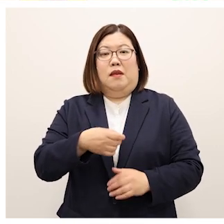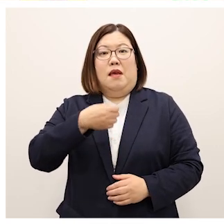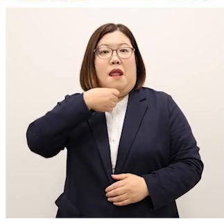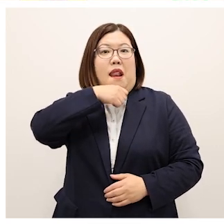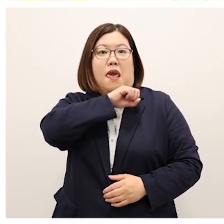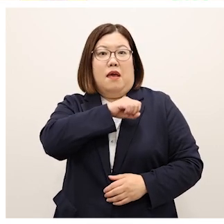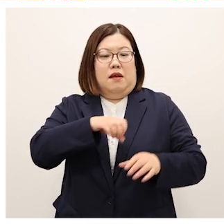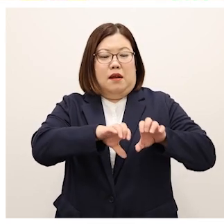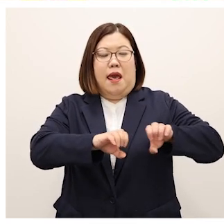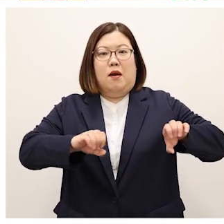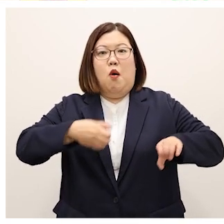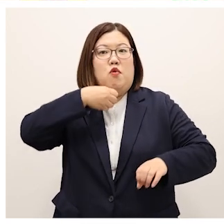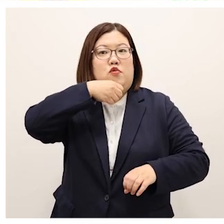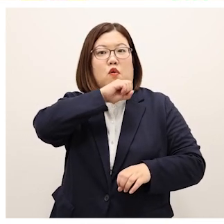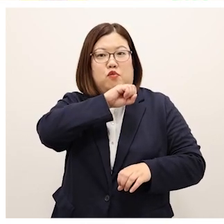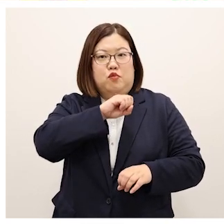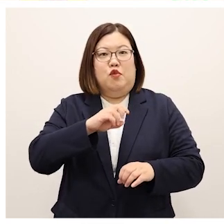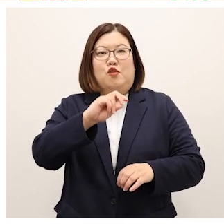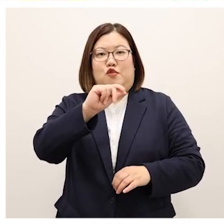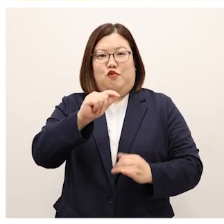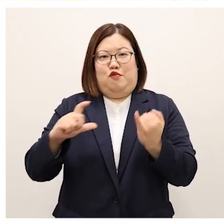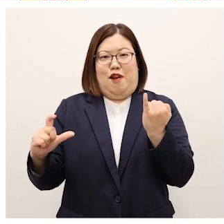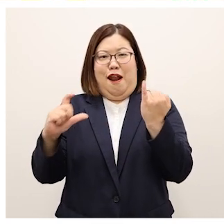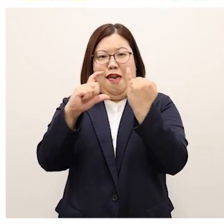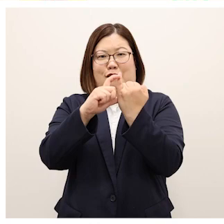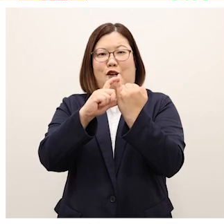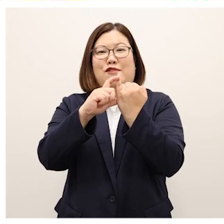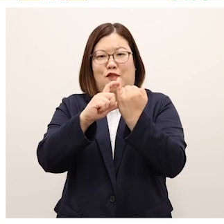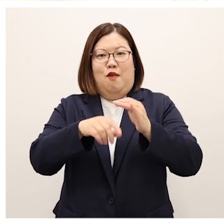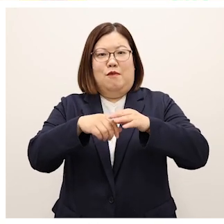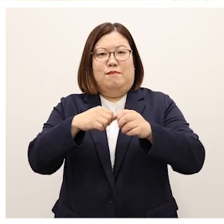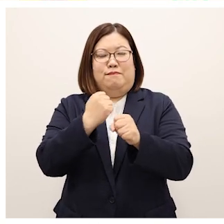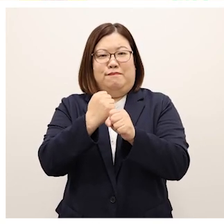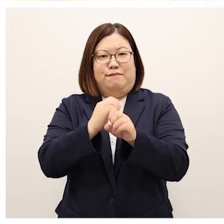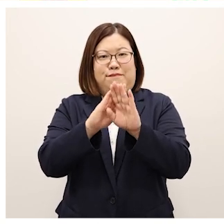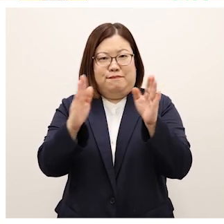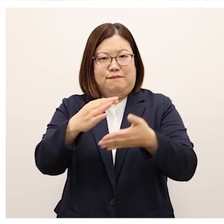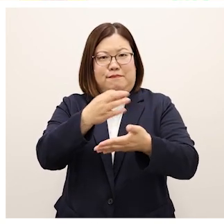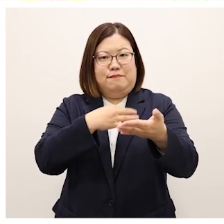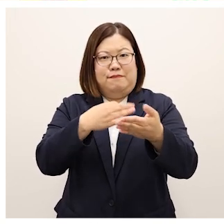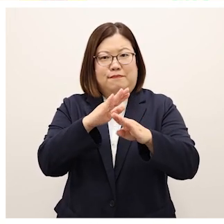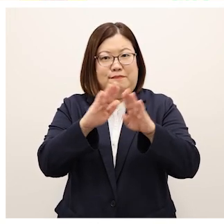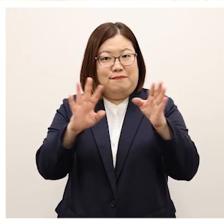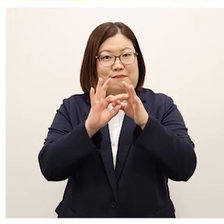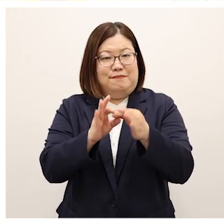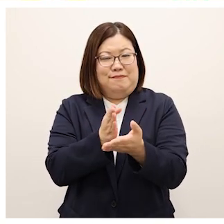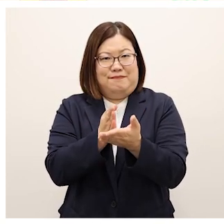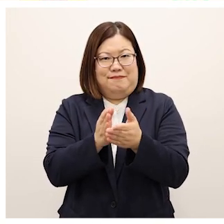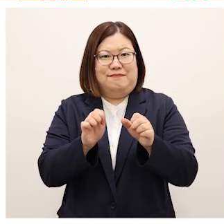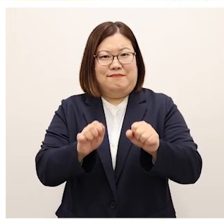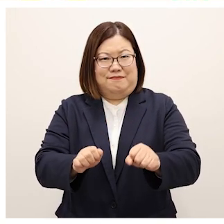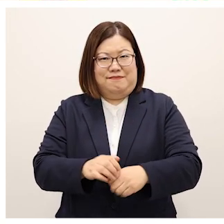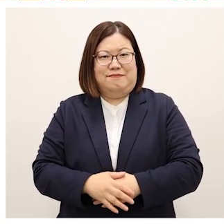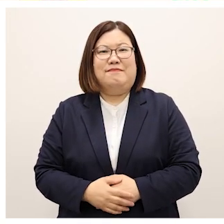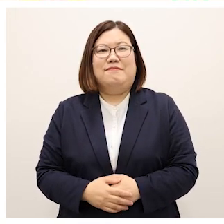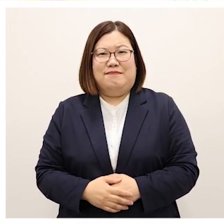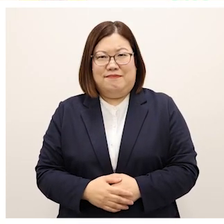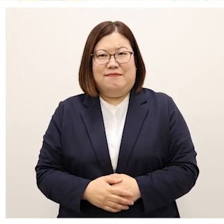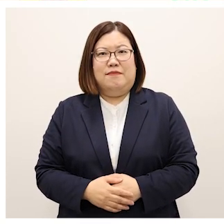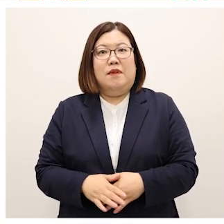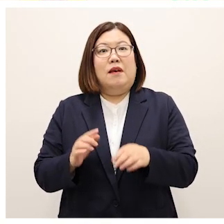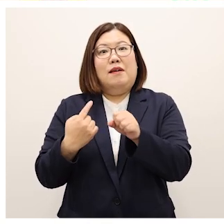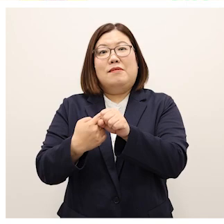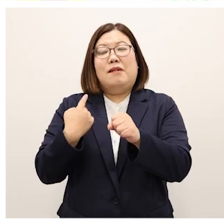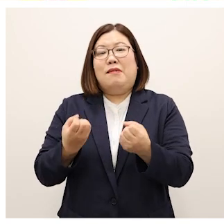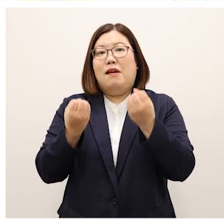続いて、レンコン商品土浦レンコンの仕込み販売についてご説明いたします。資料は2ページをご覧